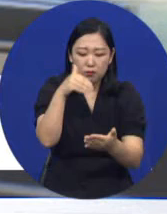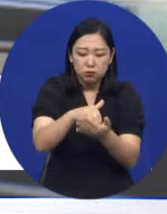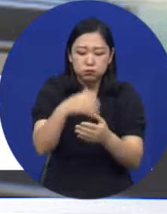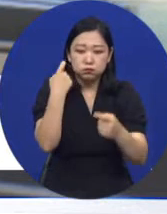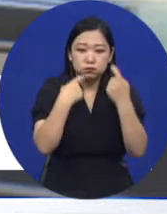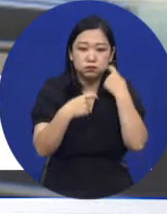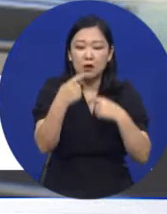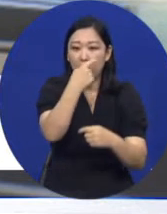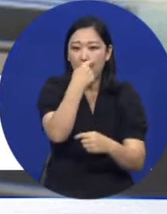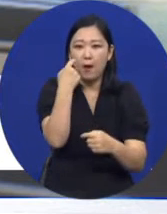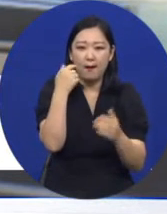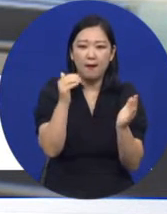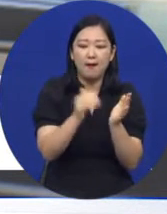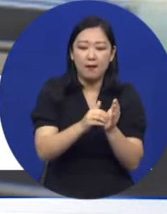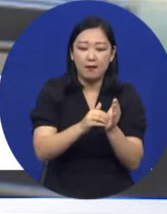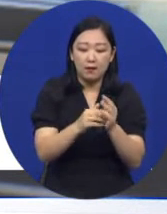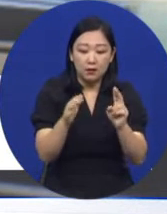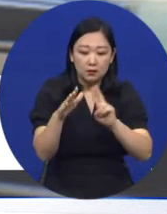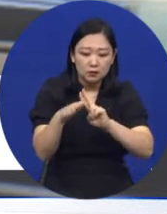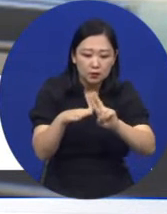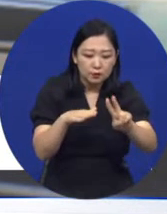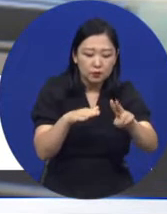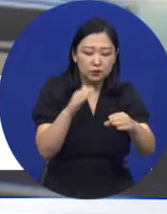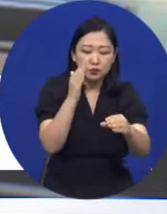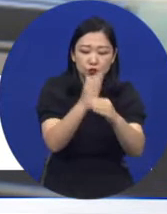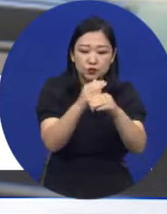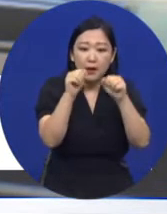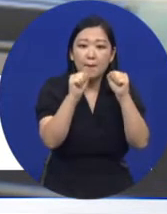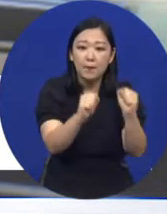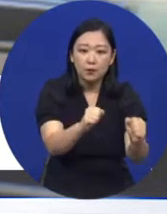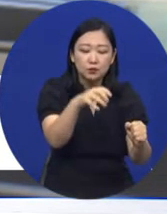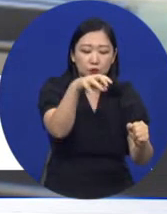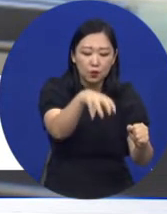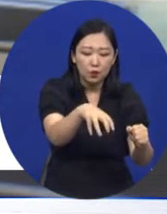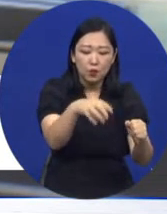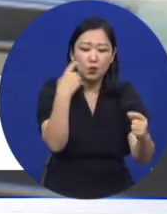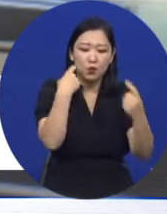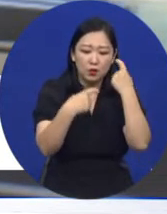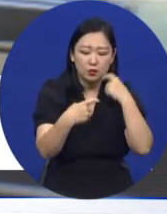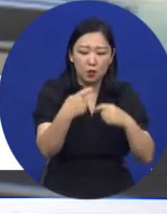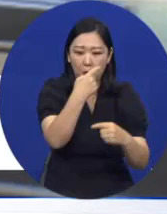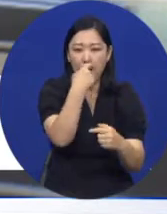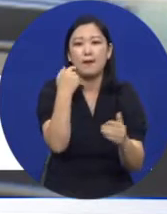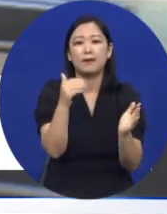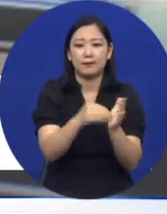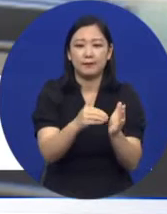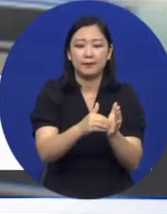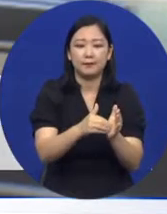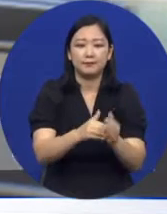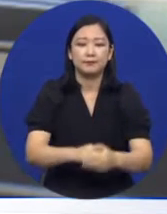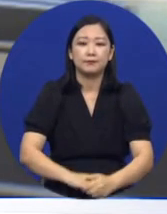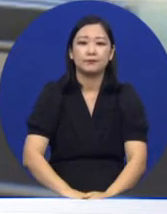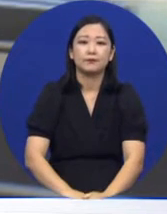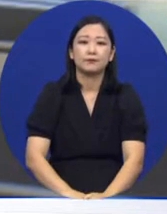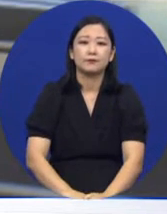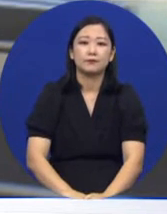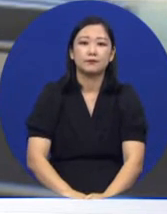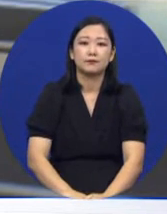훼손이 확인됐고 잠수함의 또 다른 중간 기착지로 추정되는 훼손 지역도 확인됐다고 합니다. 박주영